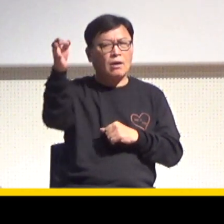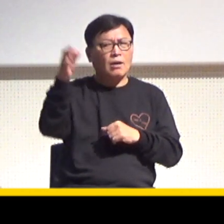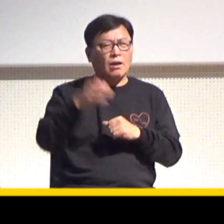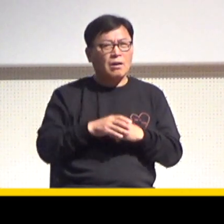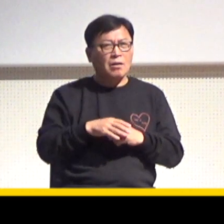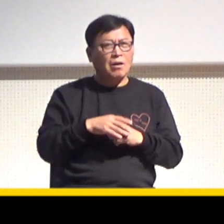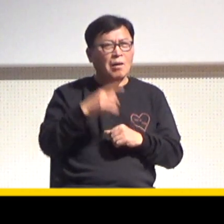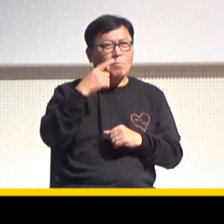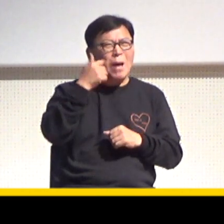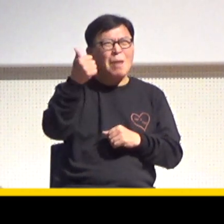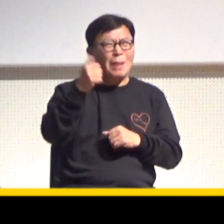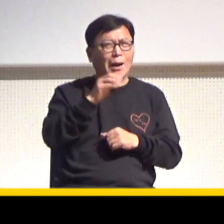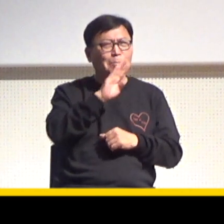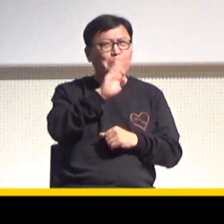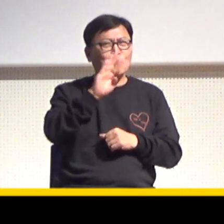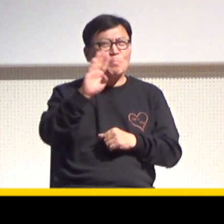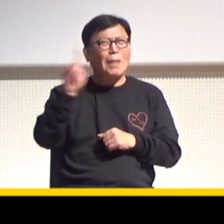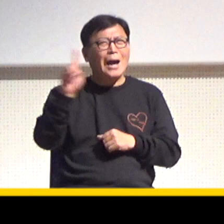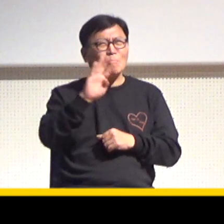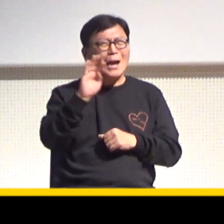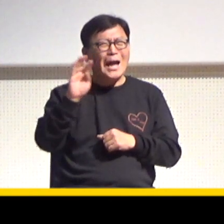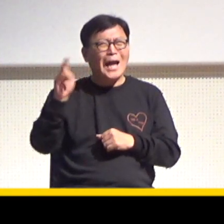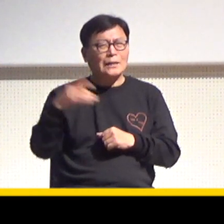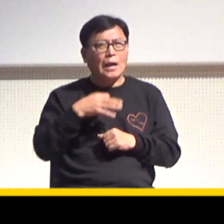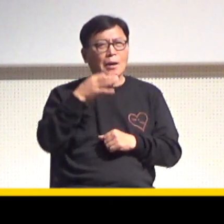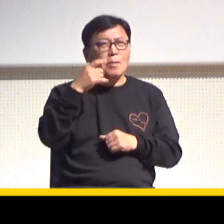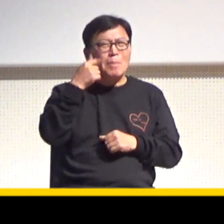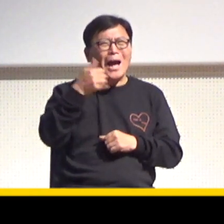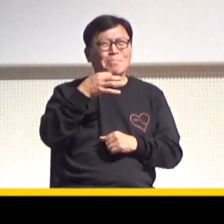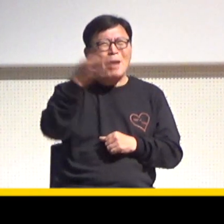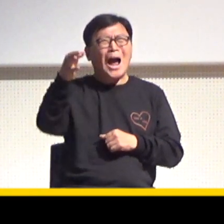빠빠! 그래서 빠빠! 예, 많이 바쁘셨나 보다.